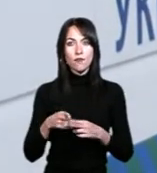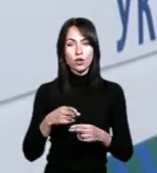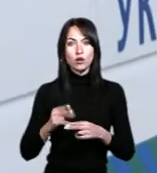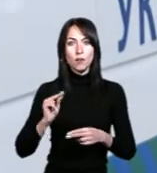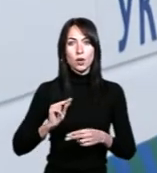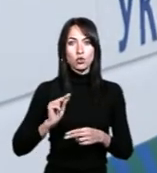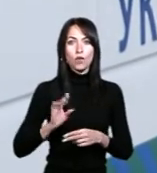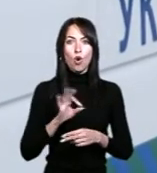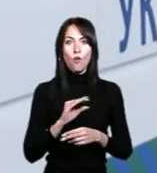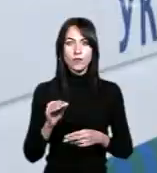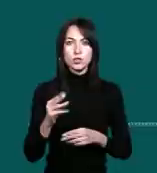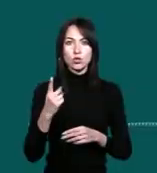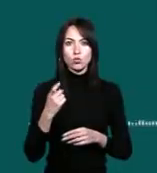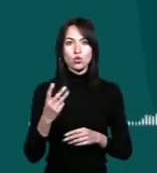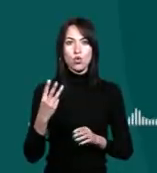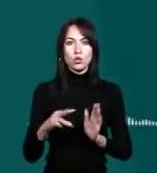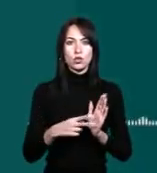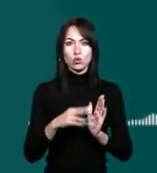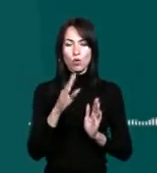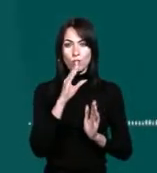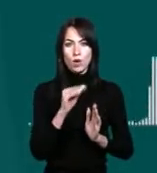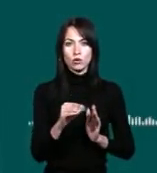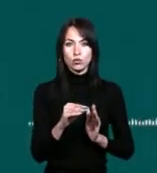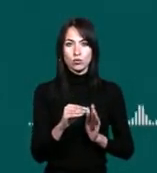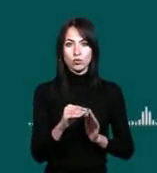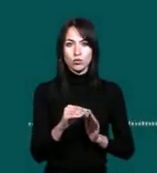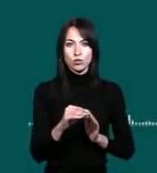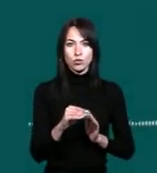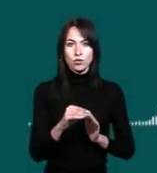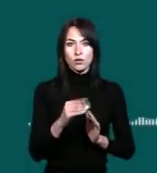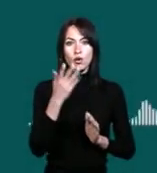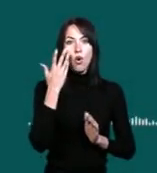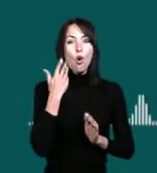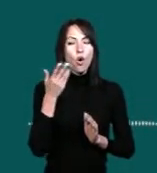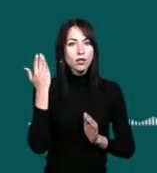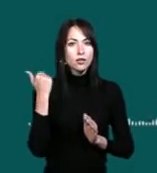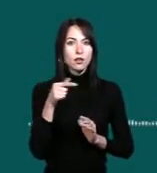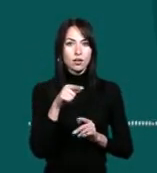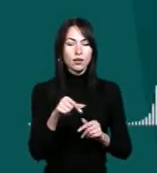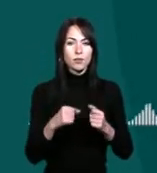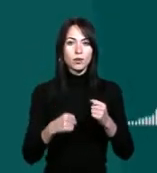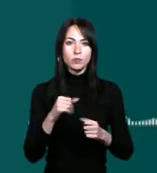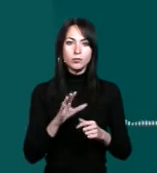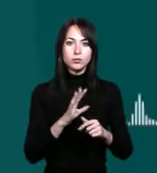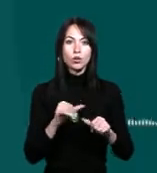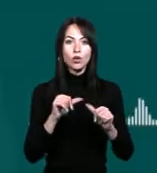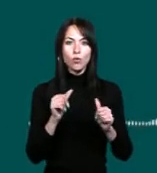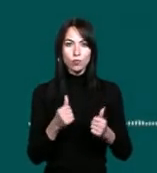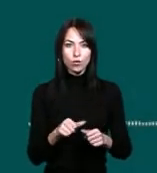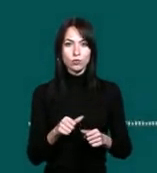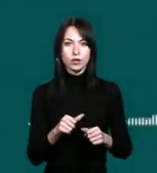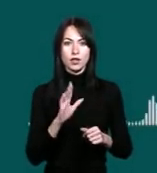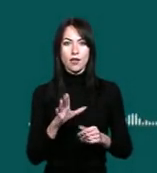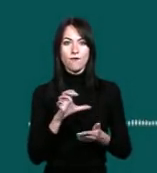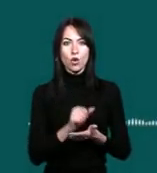офіційному 137-му. Маршруту. Когда-то эти машины были оформлены в аренде у меня. Такого тиска